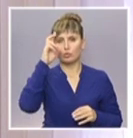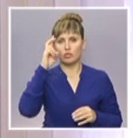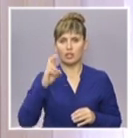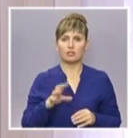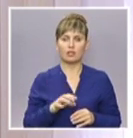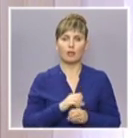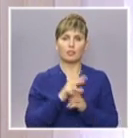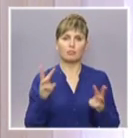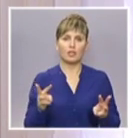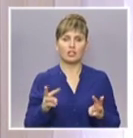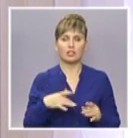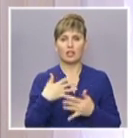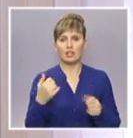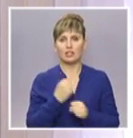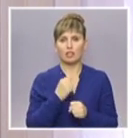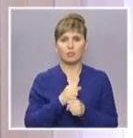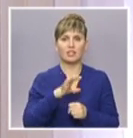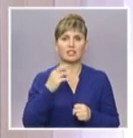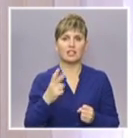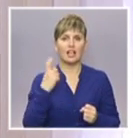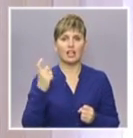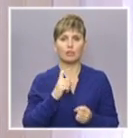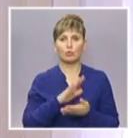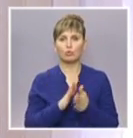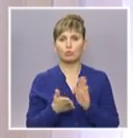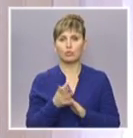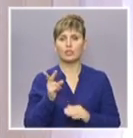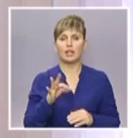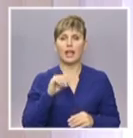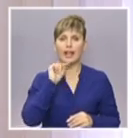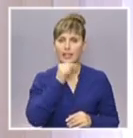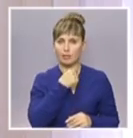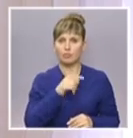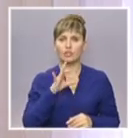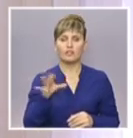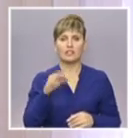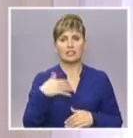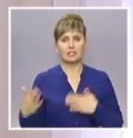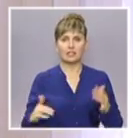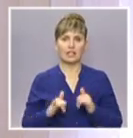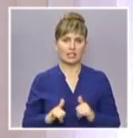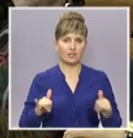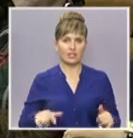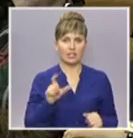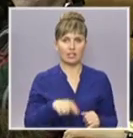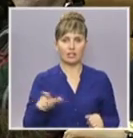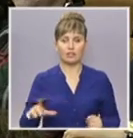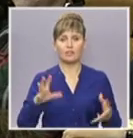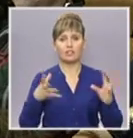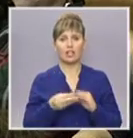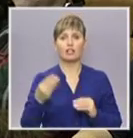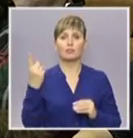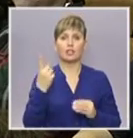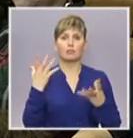создание правового и социально-экономического условия для гармоничного и всестороннего развития граждан. В целом, день